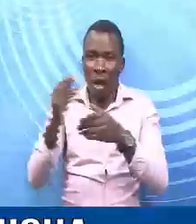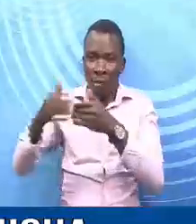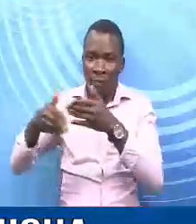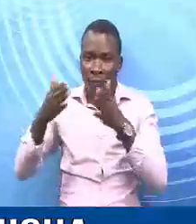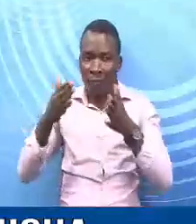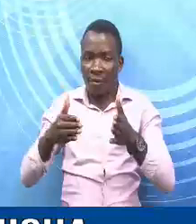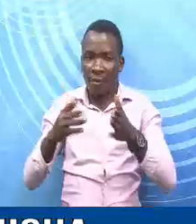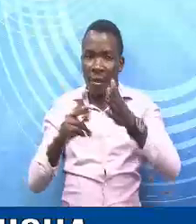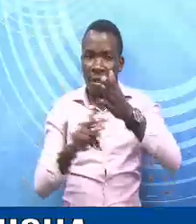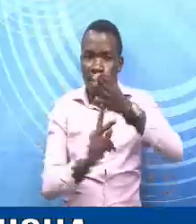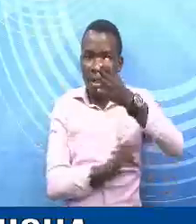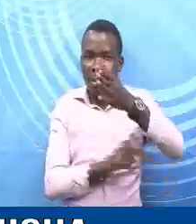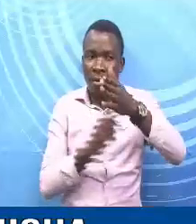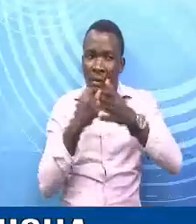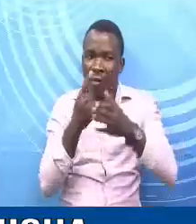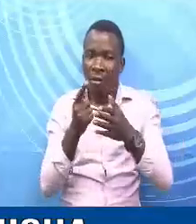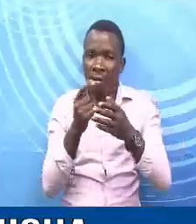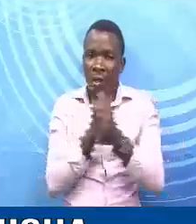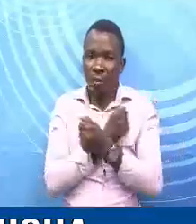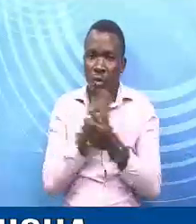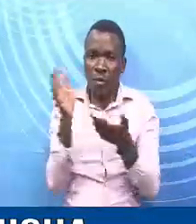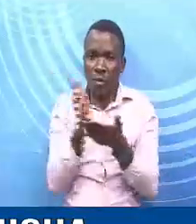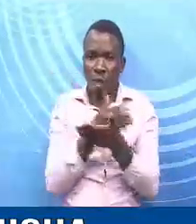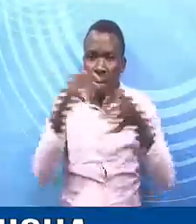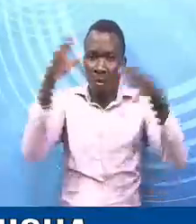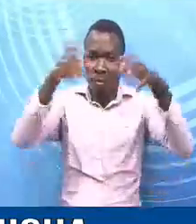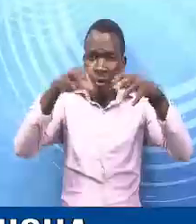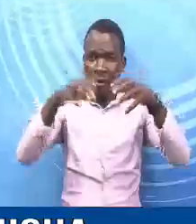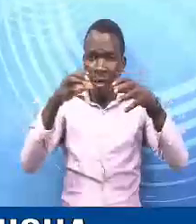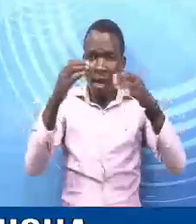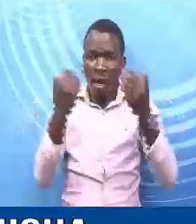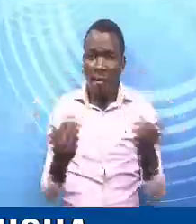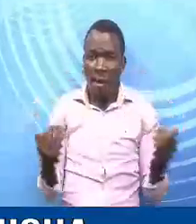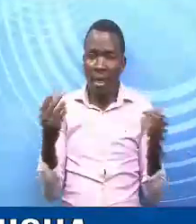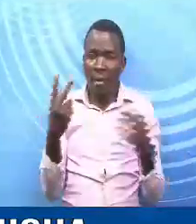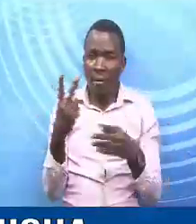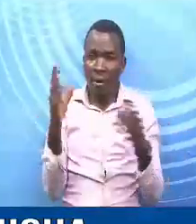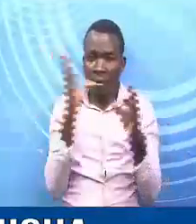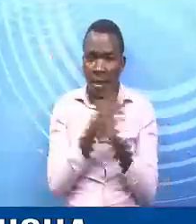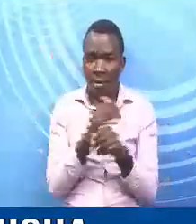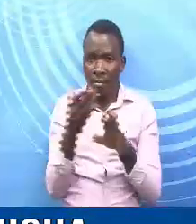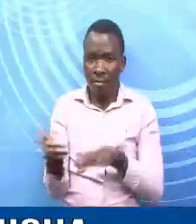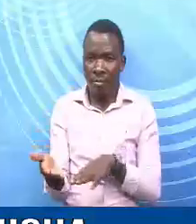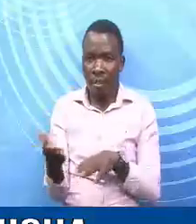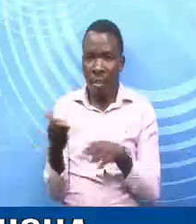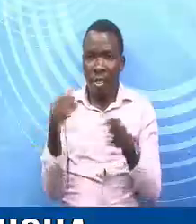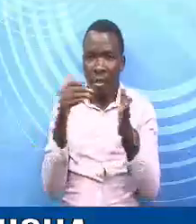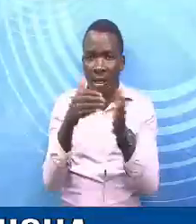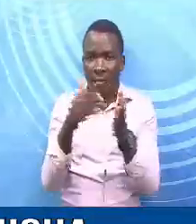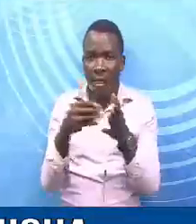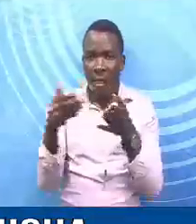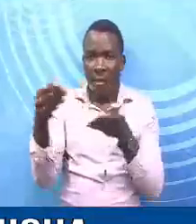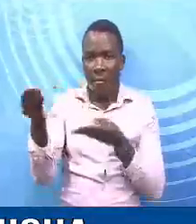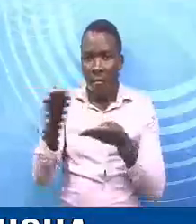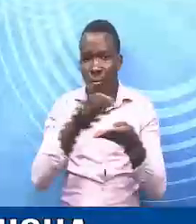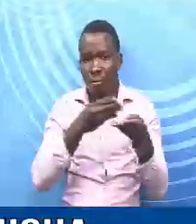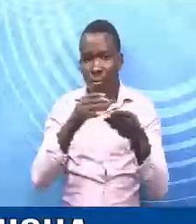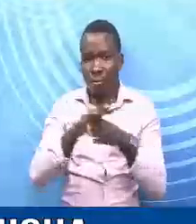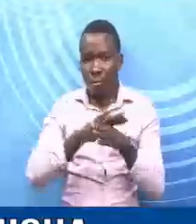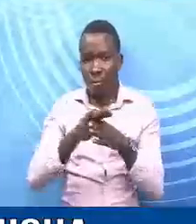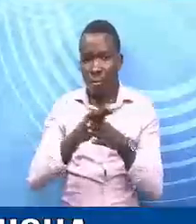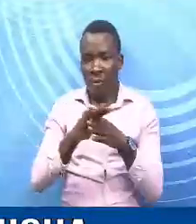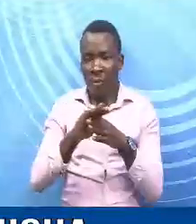rikunze gutwarwa n'imvura, aho rimaze no gutwara abana babiri bahaburiye ubuzima ndetse rikanakoma mu nkokora ubucuruzi. Akaba naho abaturage